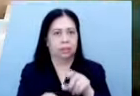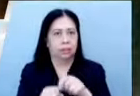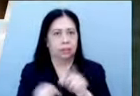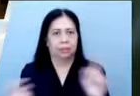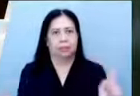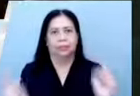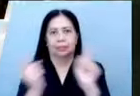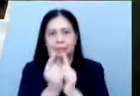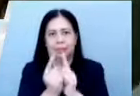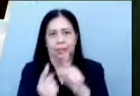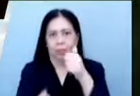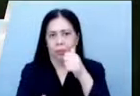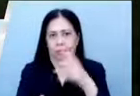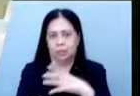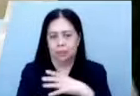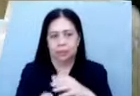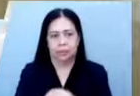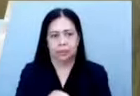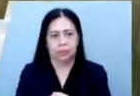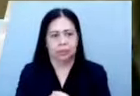babae.